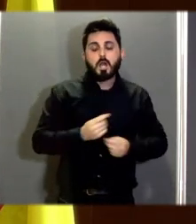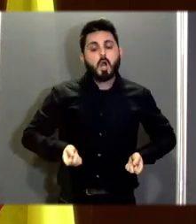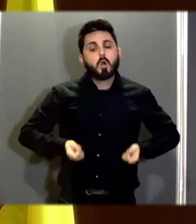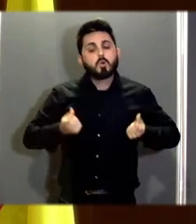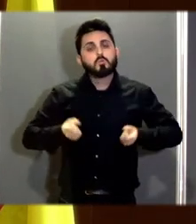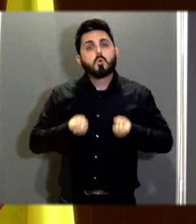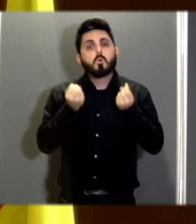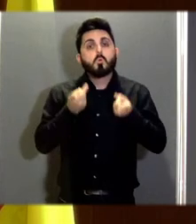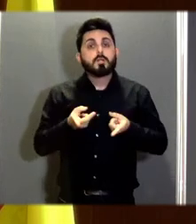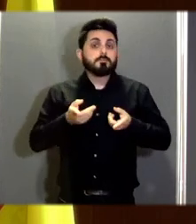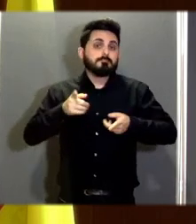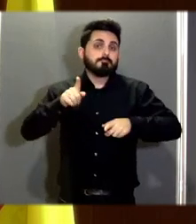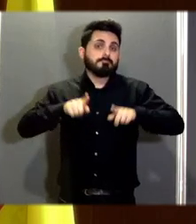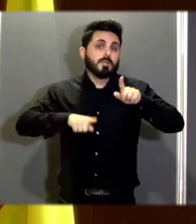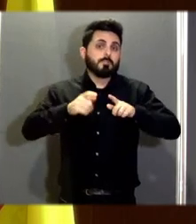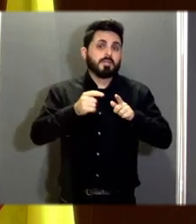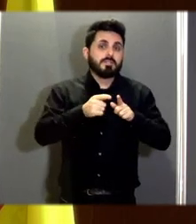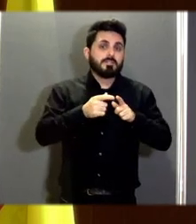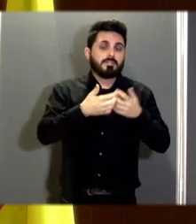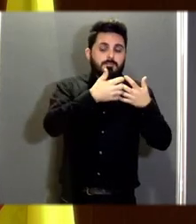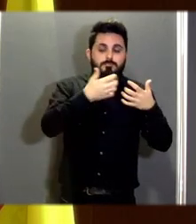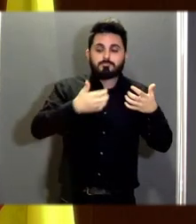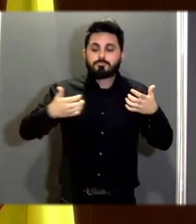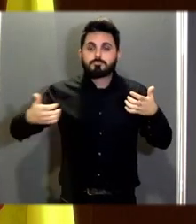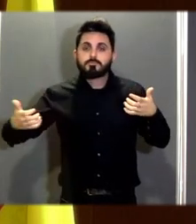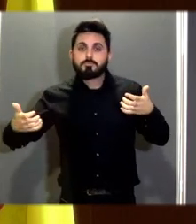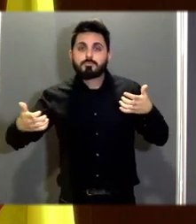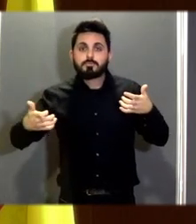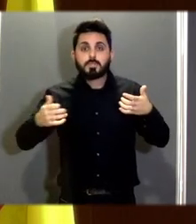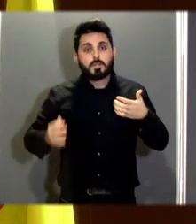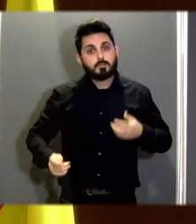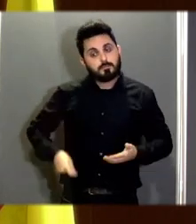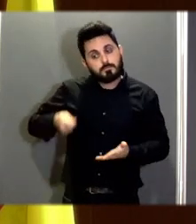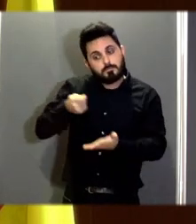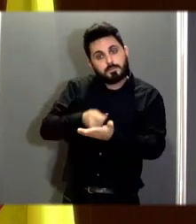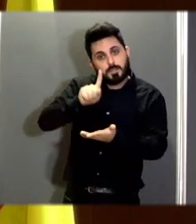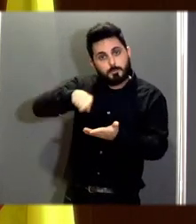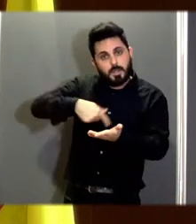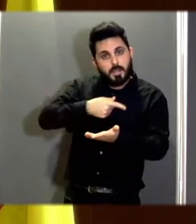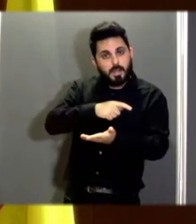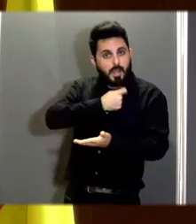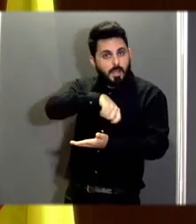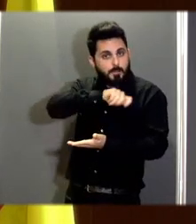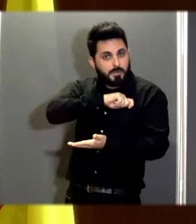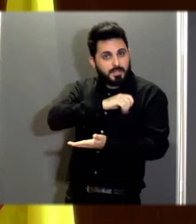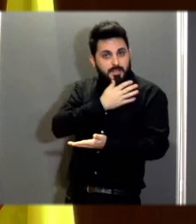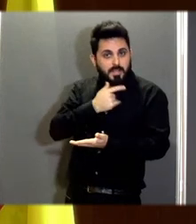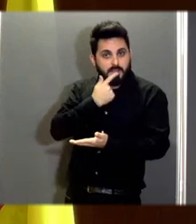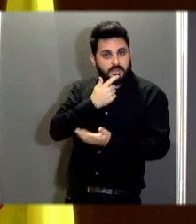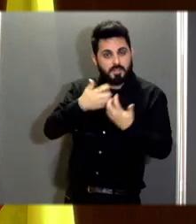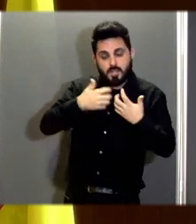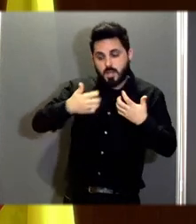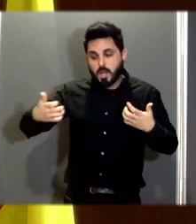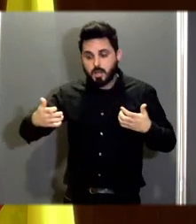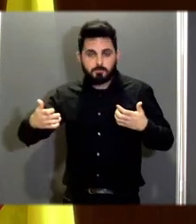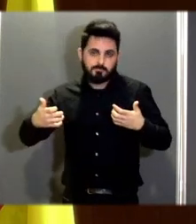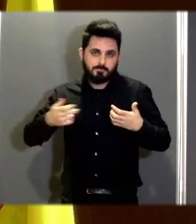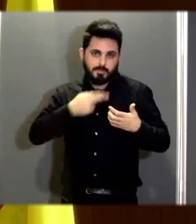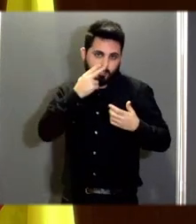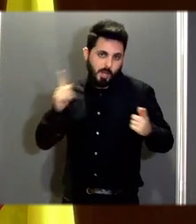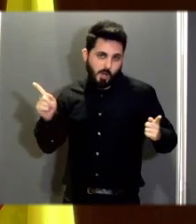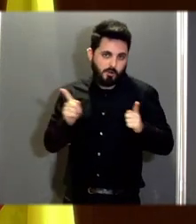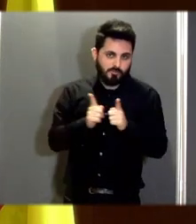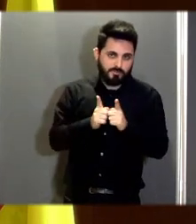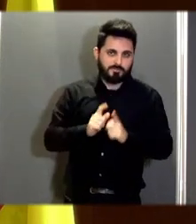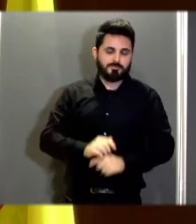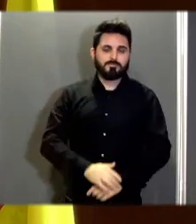de la durada de la transició. Aquests costos també els paga Espanya i, per tant, és en el seu propi interès que la transició no sigui llarga.